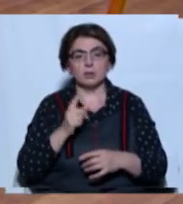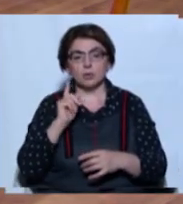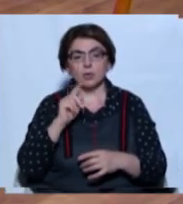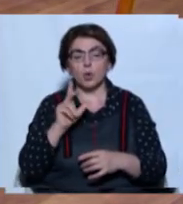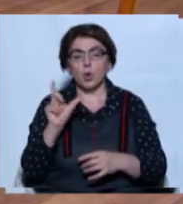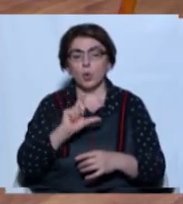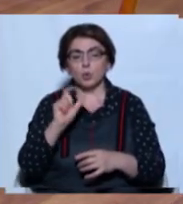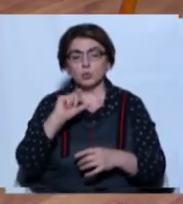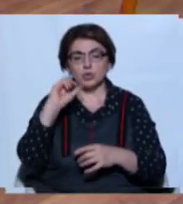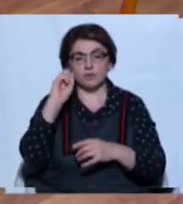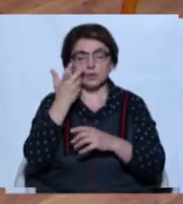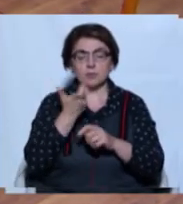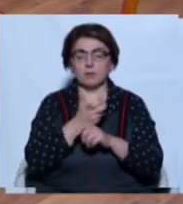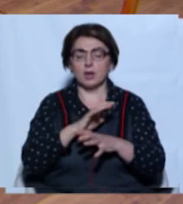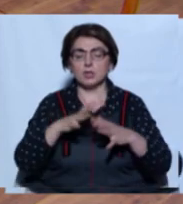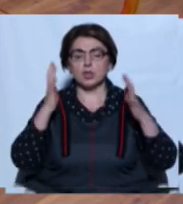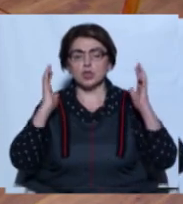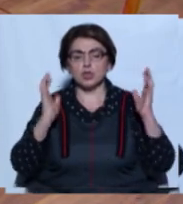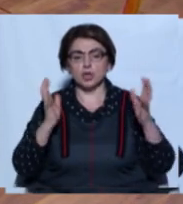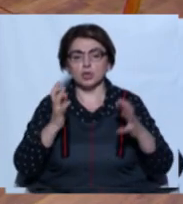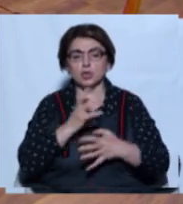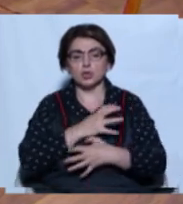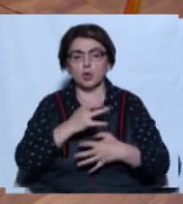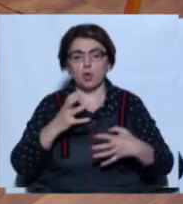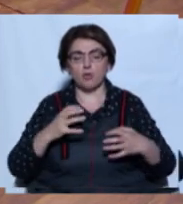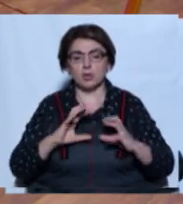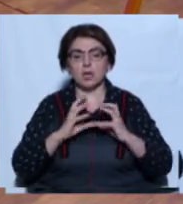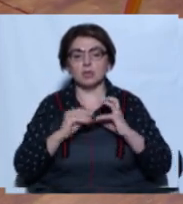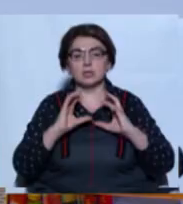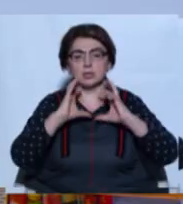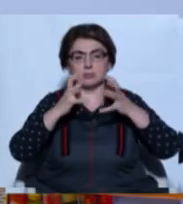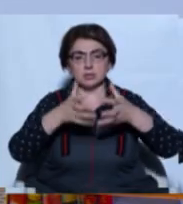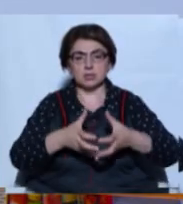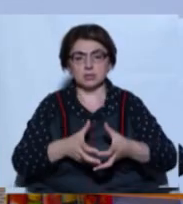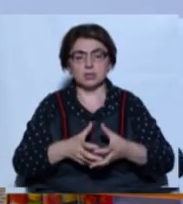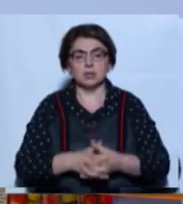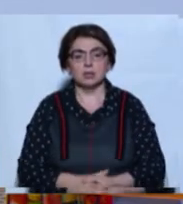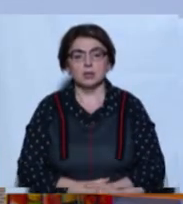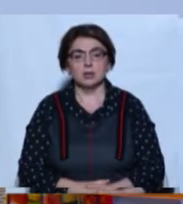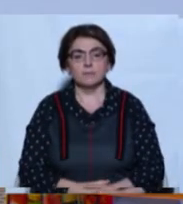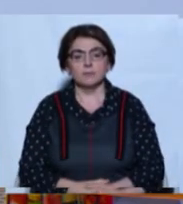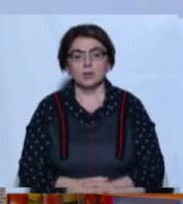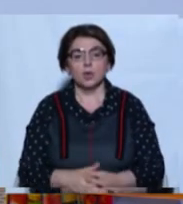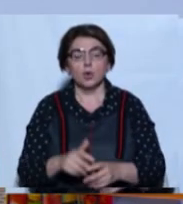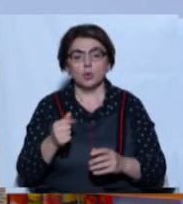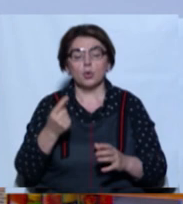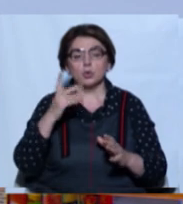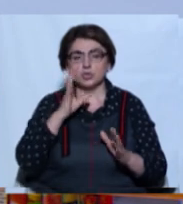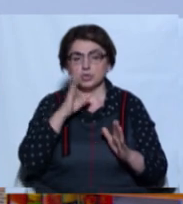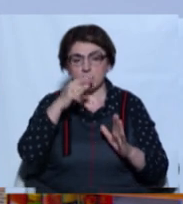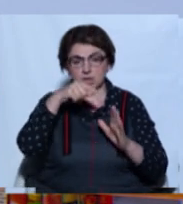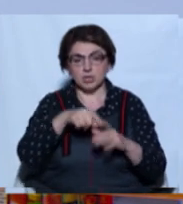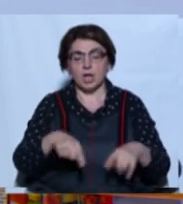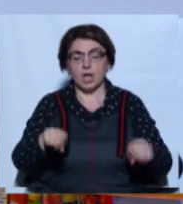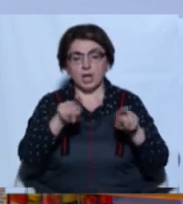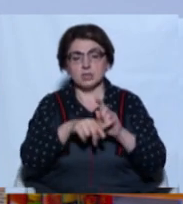ლურჯი ვეშაპი ყველაზე დიდი ცხოველია ჩვენს პლანეტაზე, როგორც წყალში, ასევე ხმელეთზე